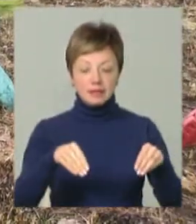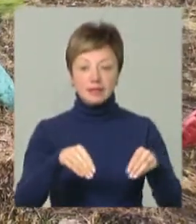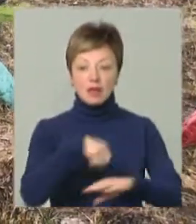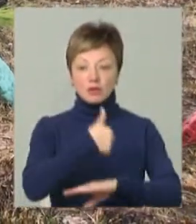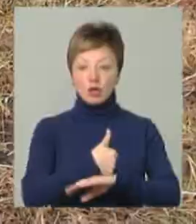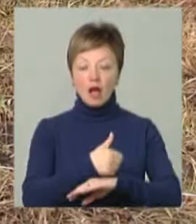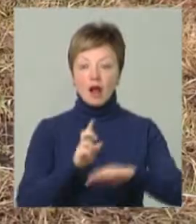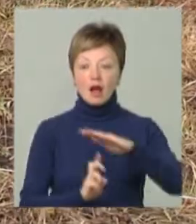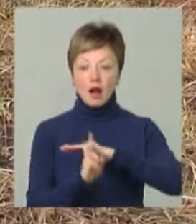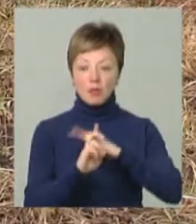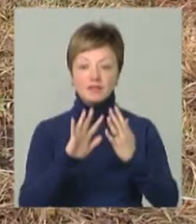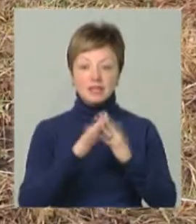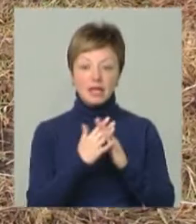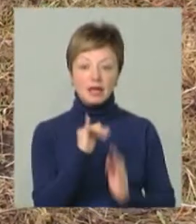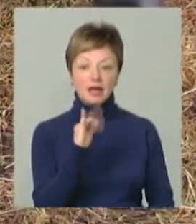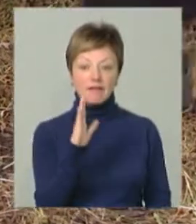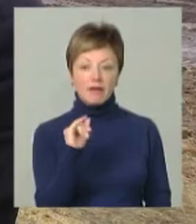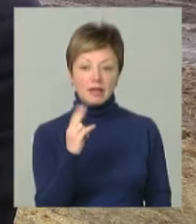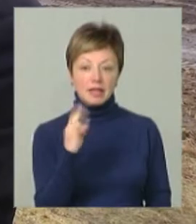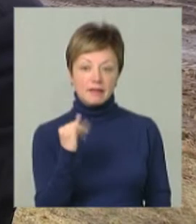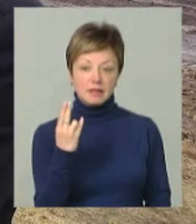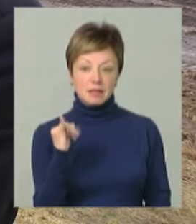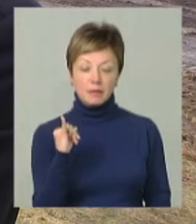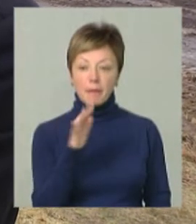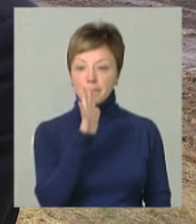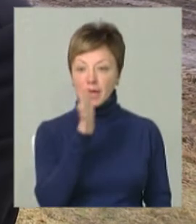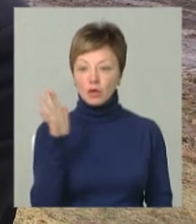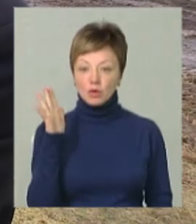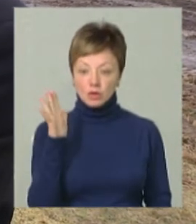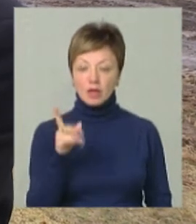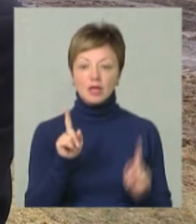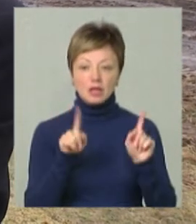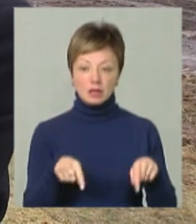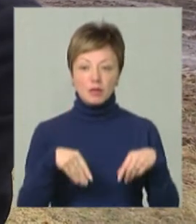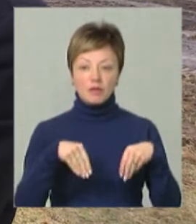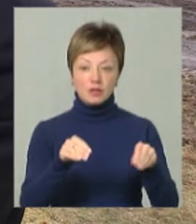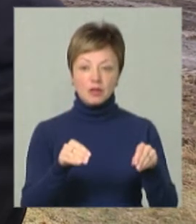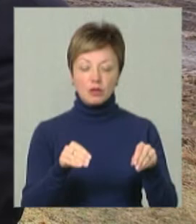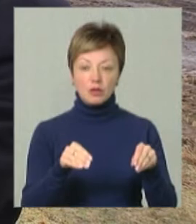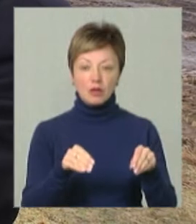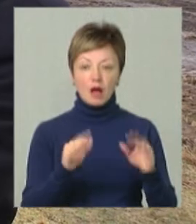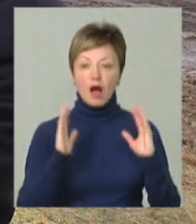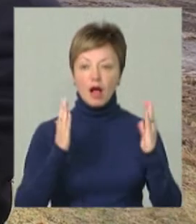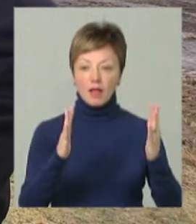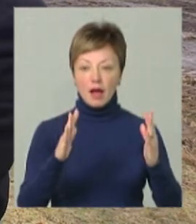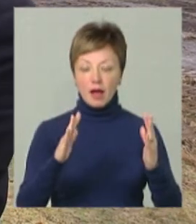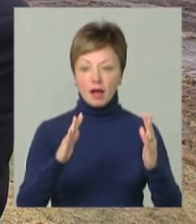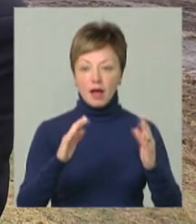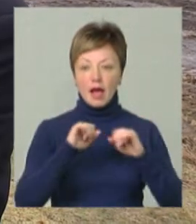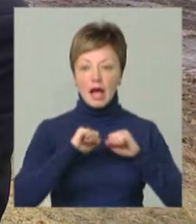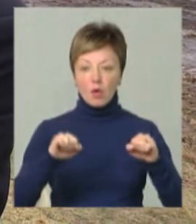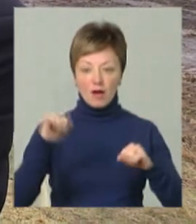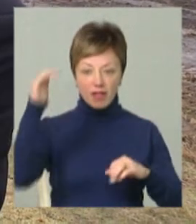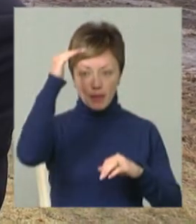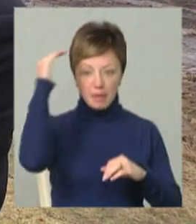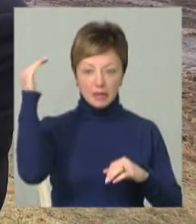настоятель храму в селі Іванківці Андрій Беринда. 5 років тому в Олещині так само була висаджувалася алея Героїв Небесної Сотні. Це таке